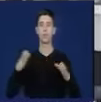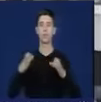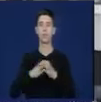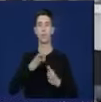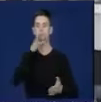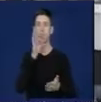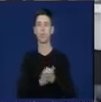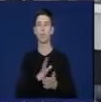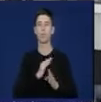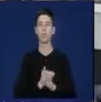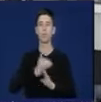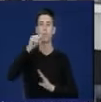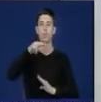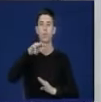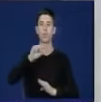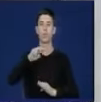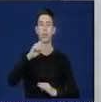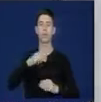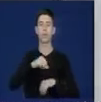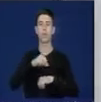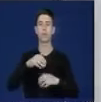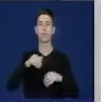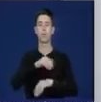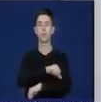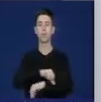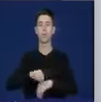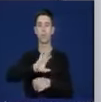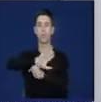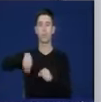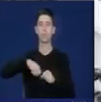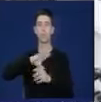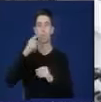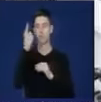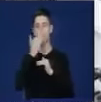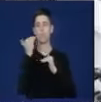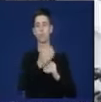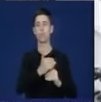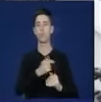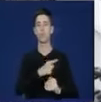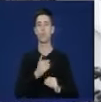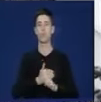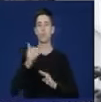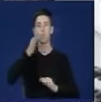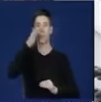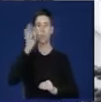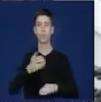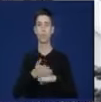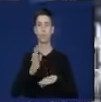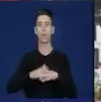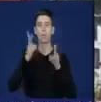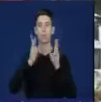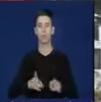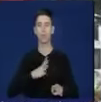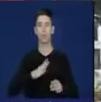Talış yüksəkliyindəki erməni postlarını və xeyli sayda canlı qüvvəsini darmadağın edir. Qızğın döyüş zamanı təcrübəli komandir ağır yaralanır.